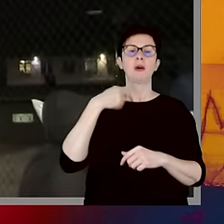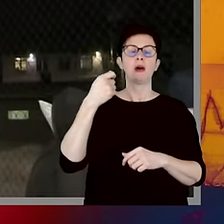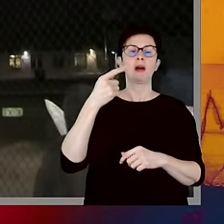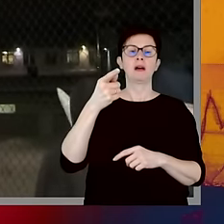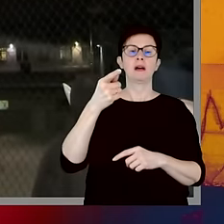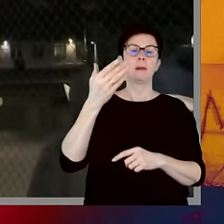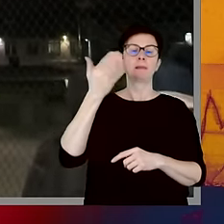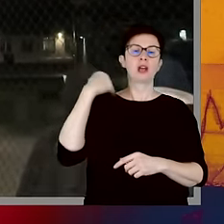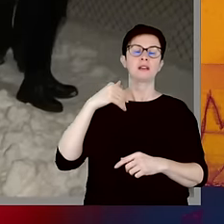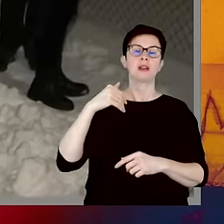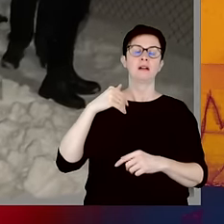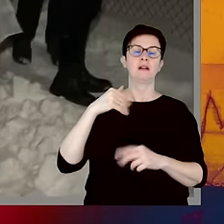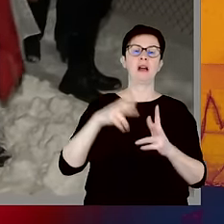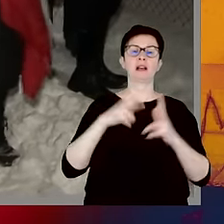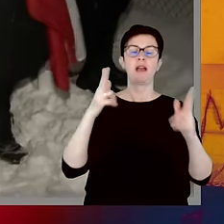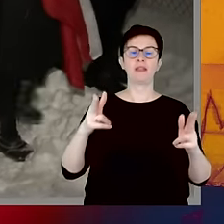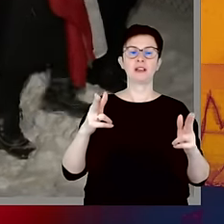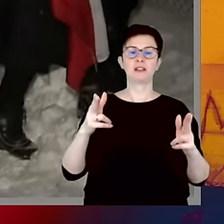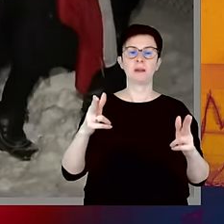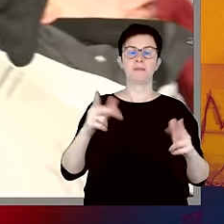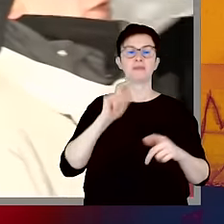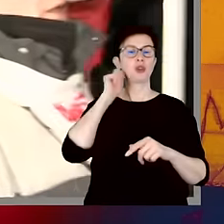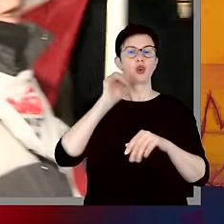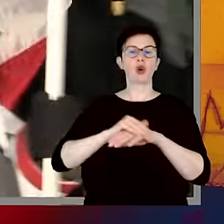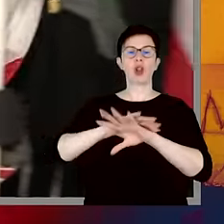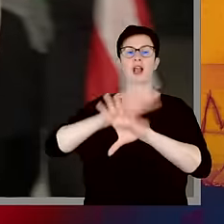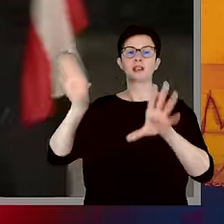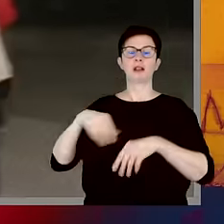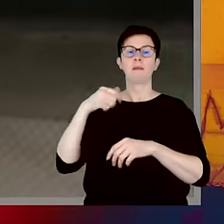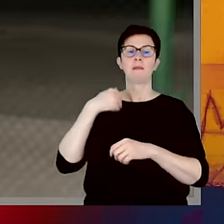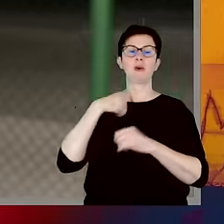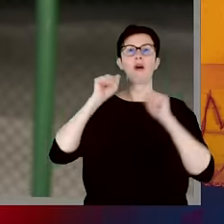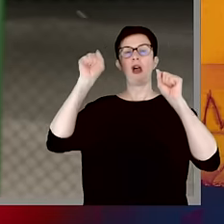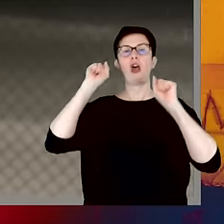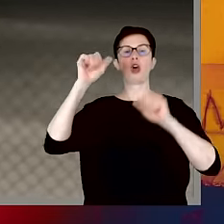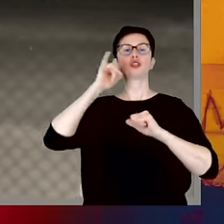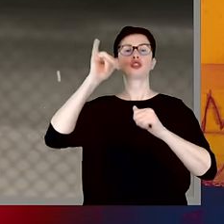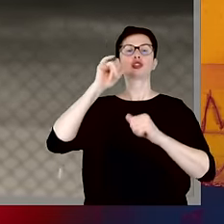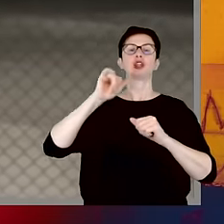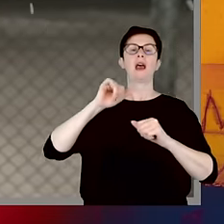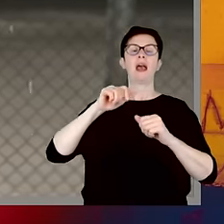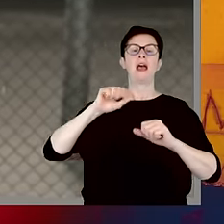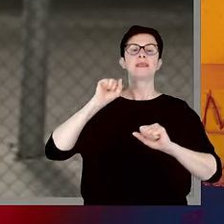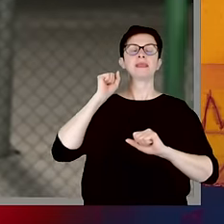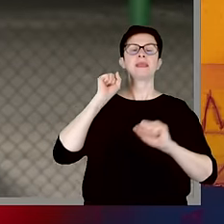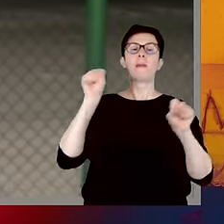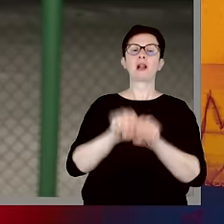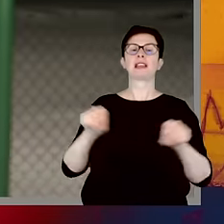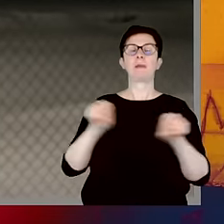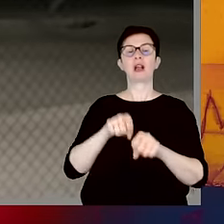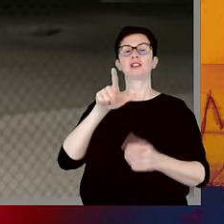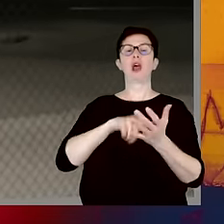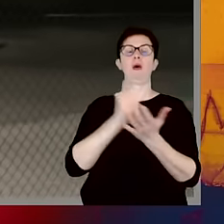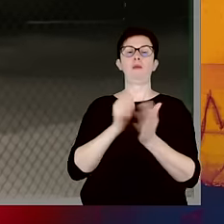poprzedniej kadencji ze swoimi koleżankami i kolegami, krzycząc demokracja i konstytucja. Dzisiaj na demokrację mówicie, że to jest populizm,